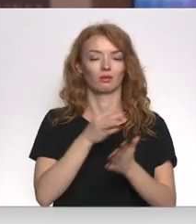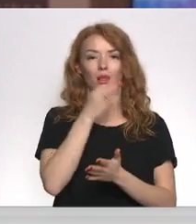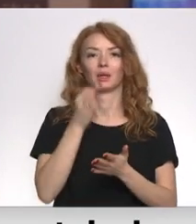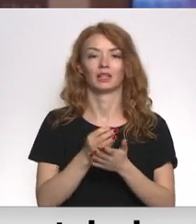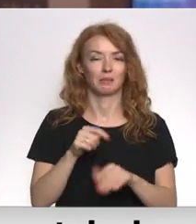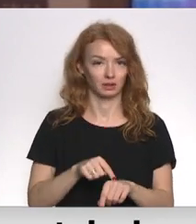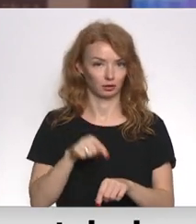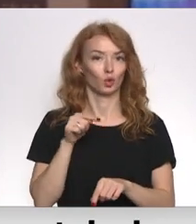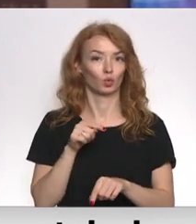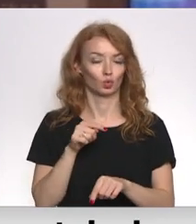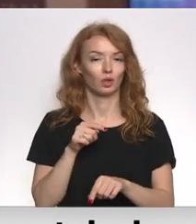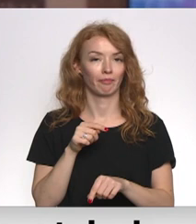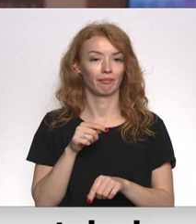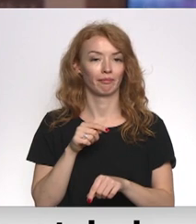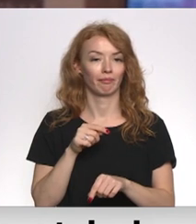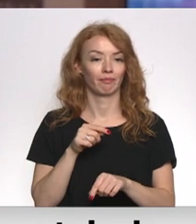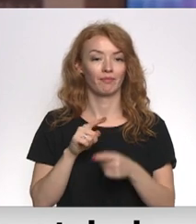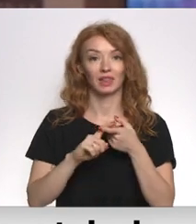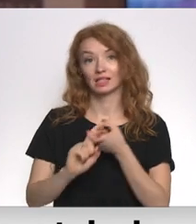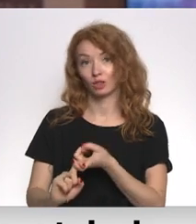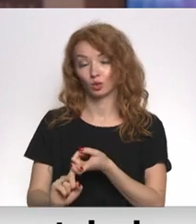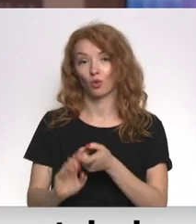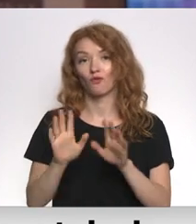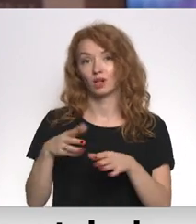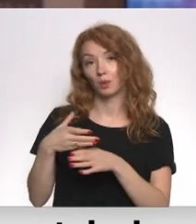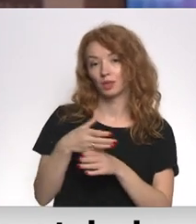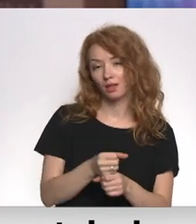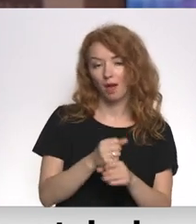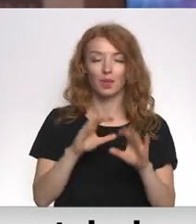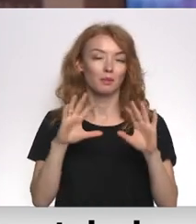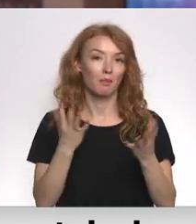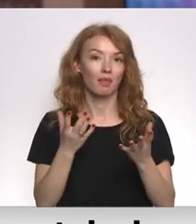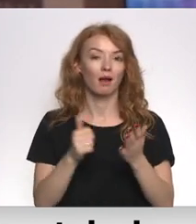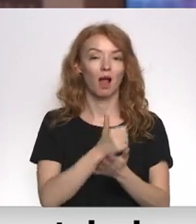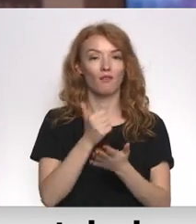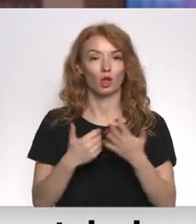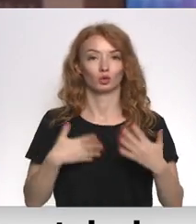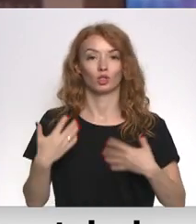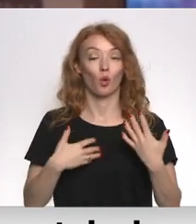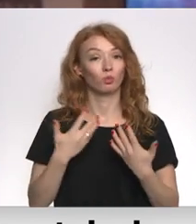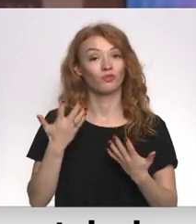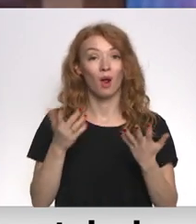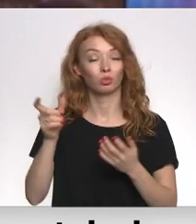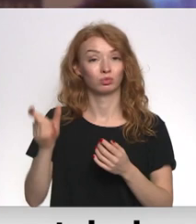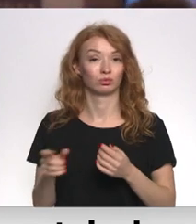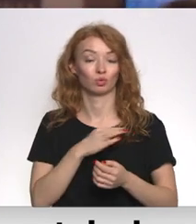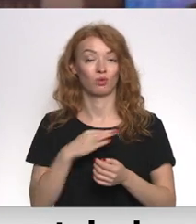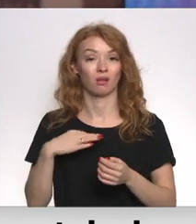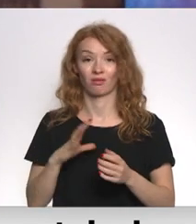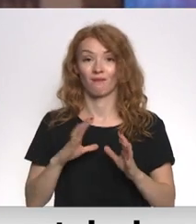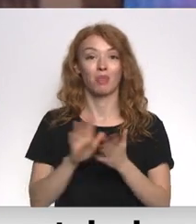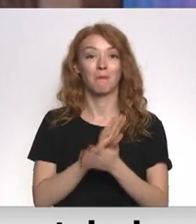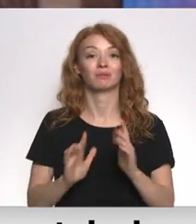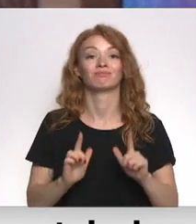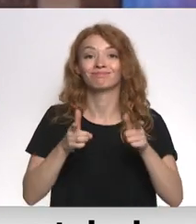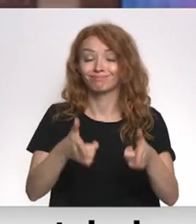sajūta nedaudz lielāka. Un līdz ar to teorētiski varētu mazināties, bet tas galvenais satraukums būtu, ka mazāk cilvēki vispār uzsāktu studijas. Tad, respektīvi,